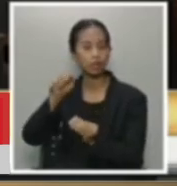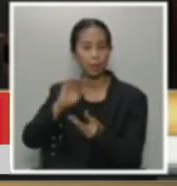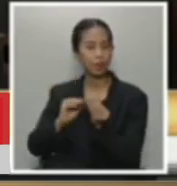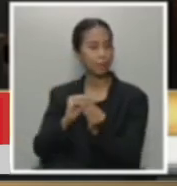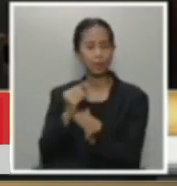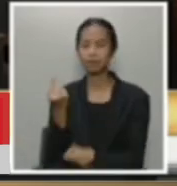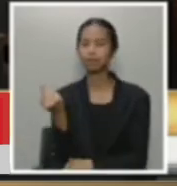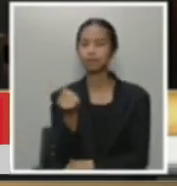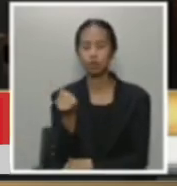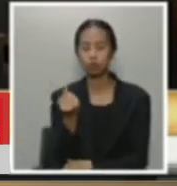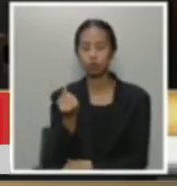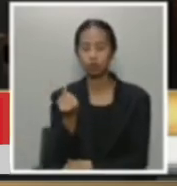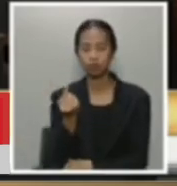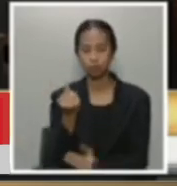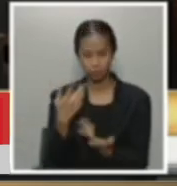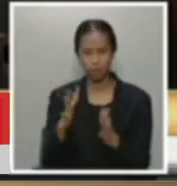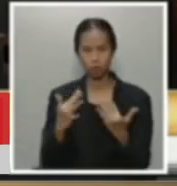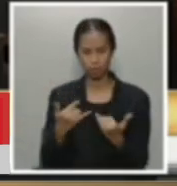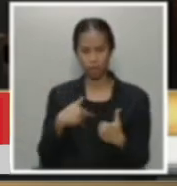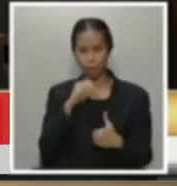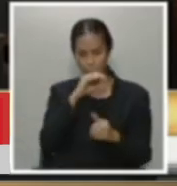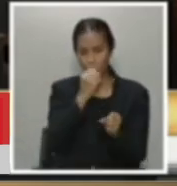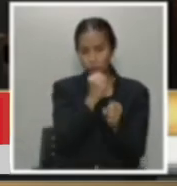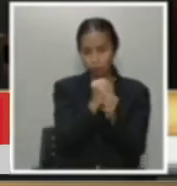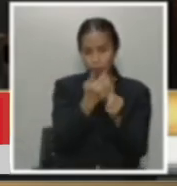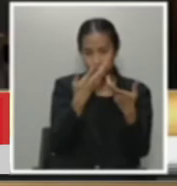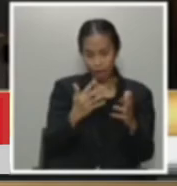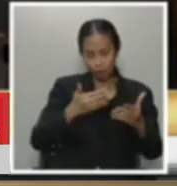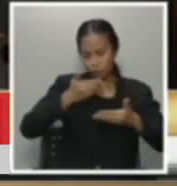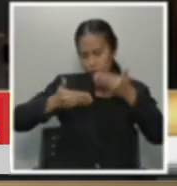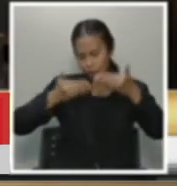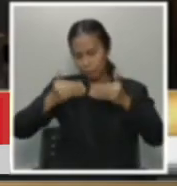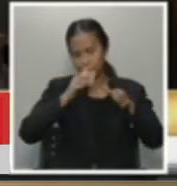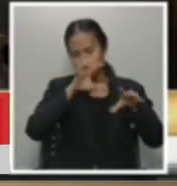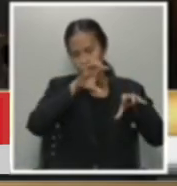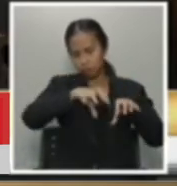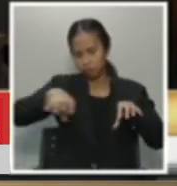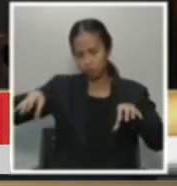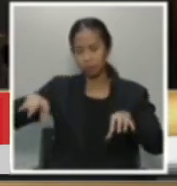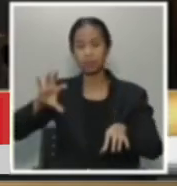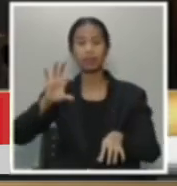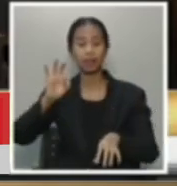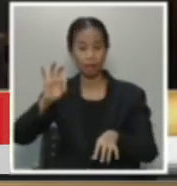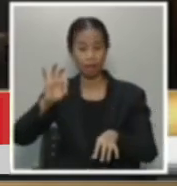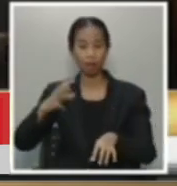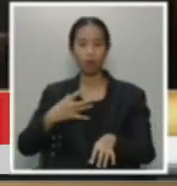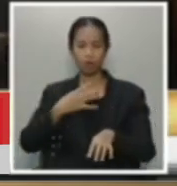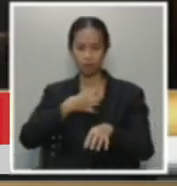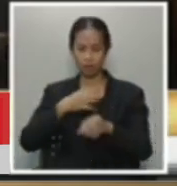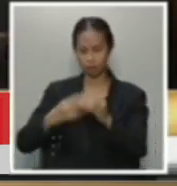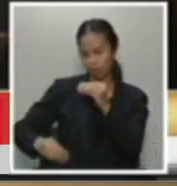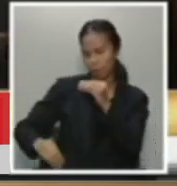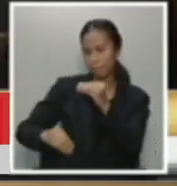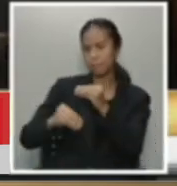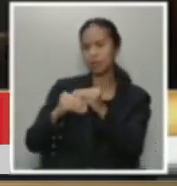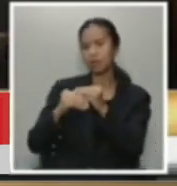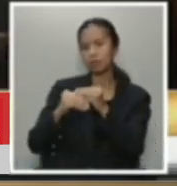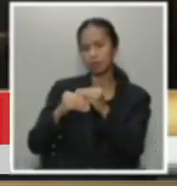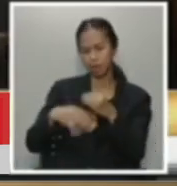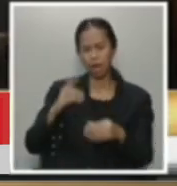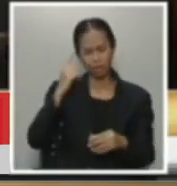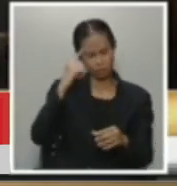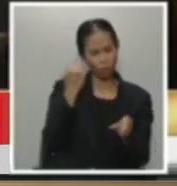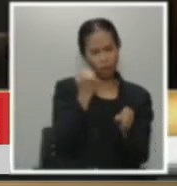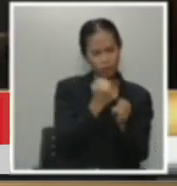ครับซึ่งท่านบอกว่าดำเนินการเสร็จแล้ว9กิจกรรมนะครับผมก็จะเติมให้ครับเพราะว่าในกิจ9กิจกรรมนั้นท่านคงยังไปไม่ถึงไห